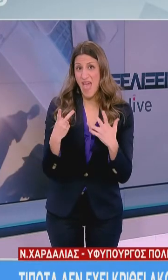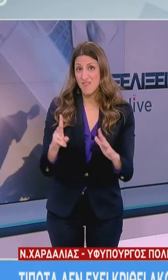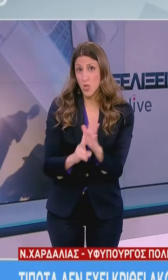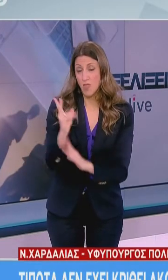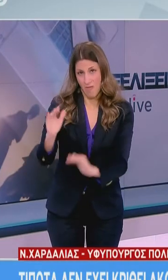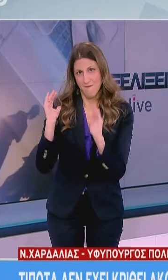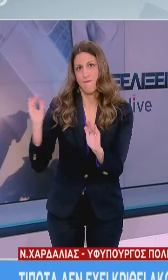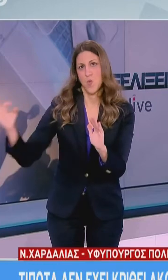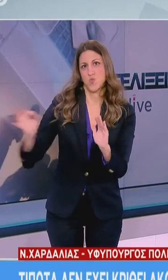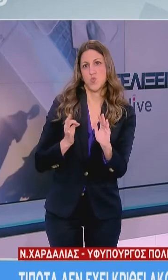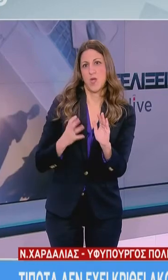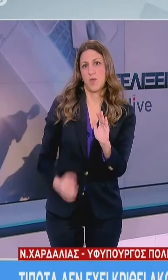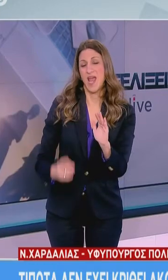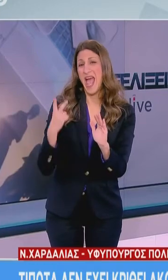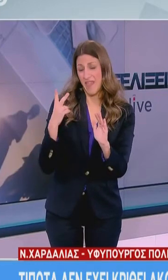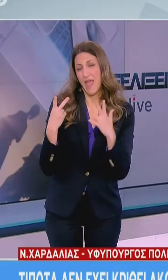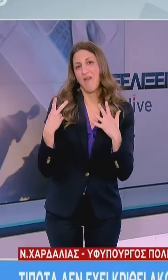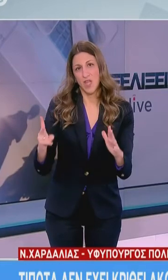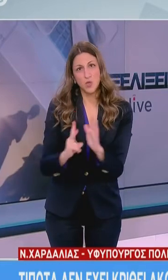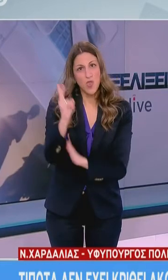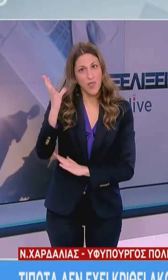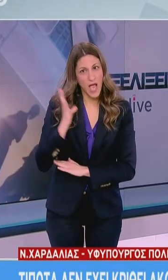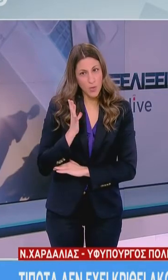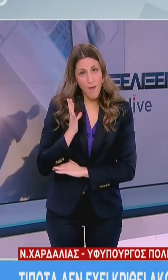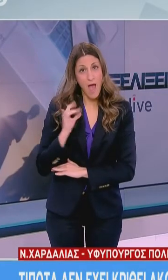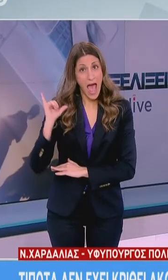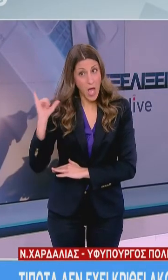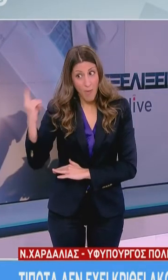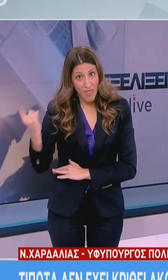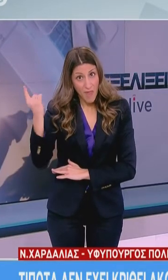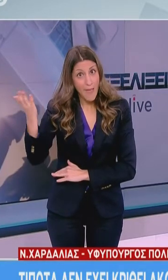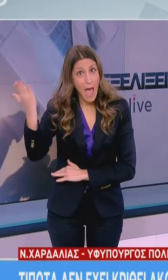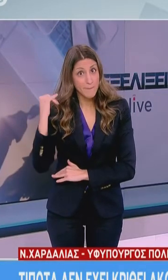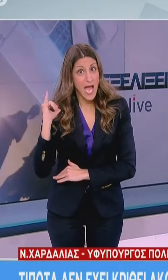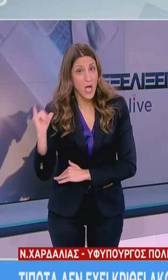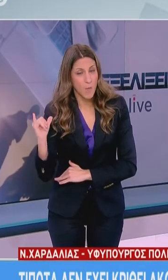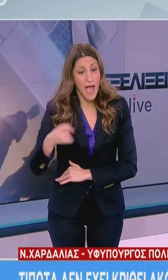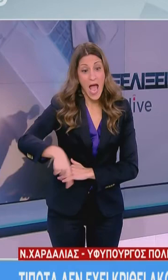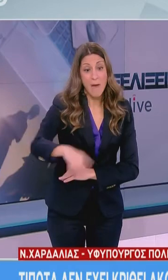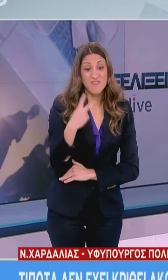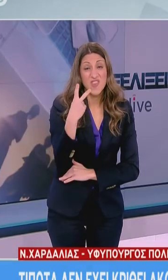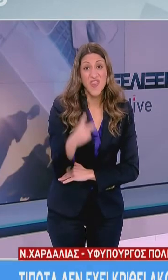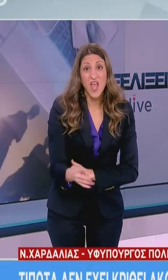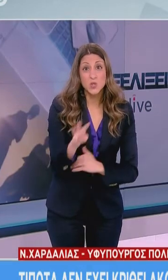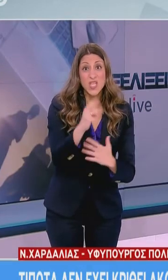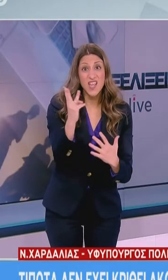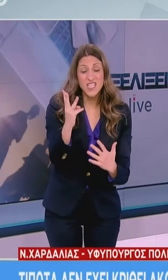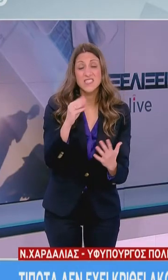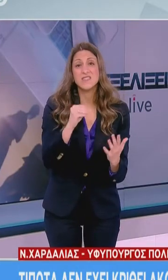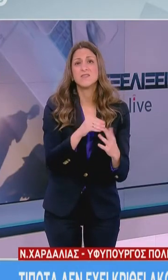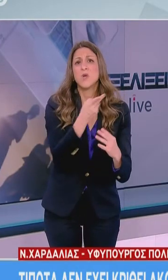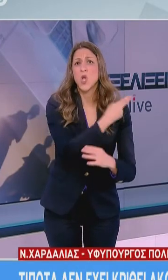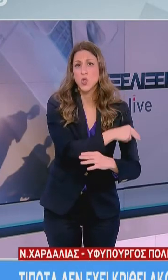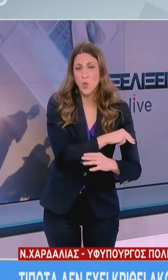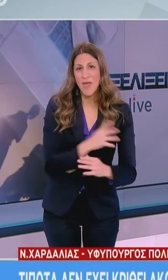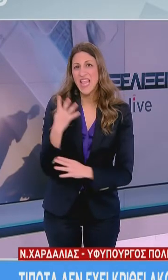712. 712 συμπολίτες μας δεν έχουν αναρρώσει ακόμα. Εκ των οποίων 293 νοσηλεύονται και